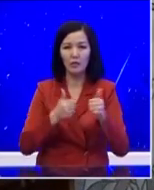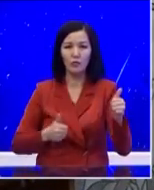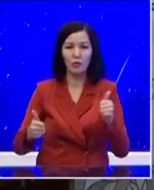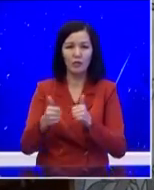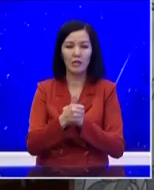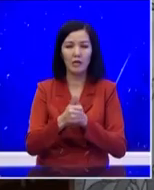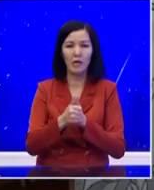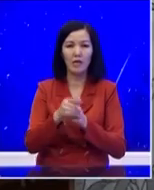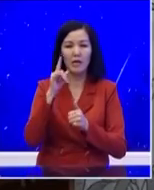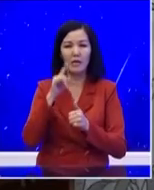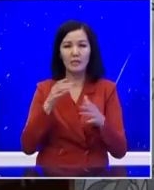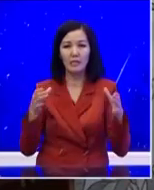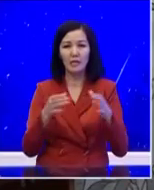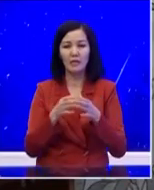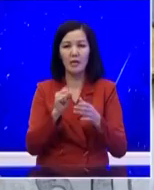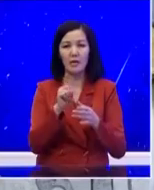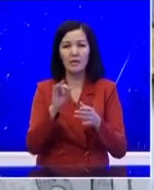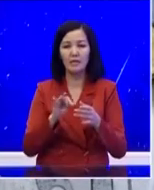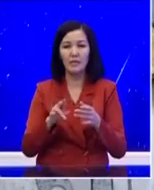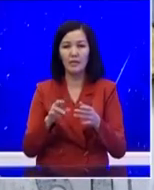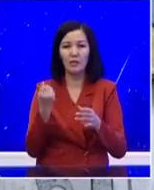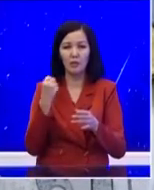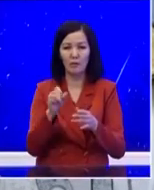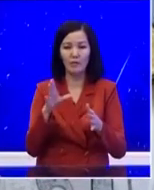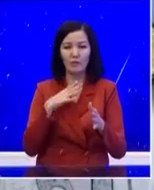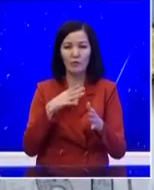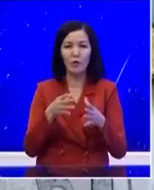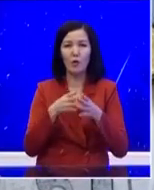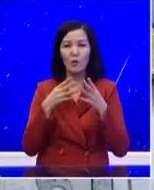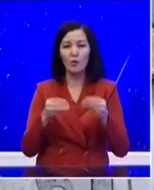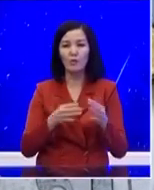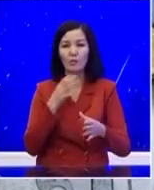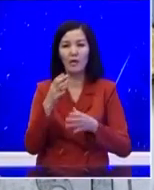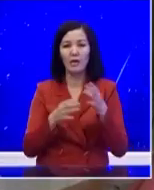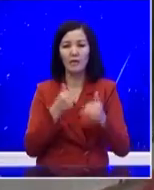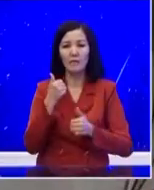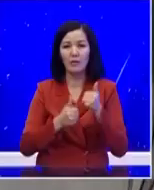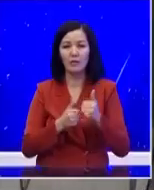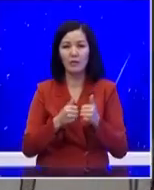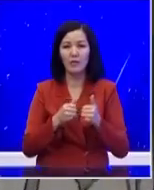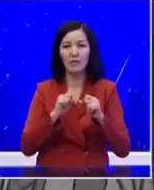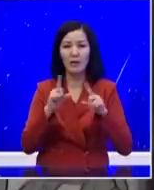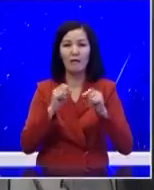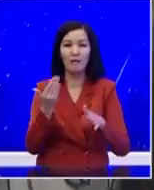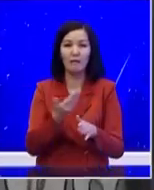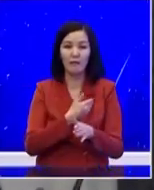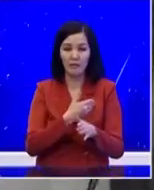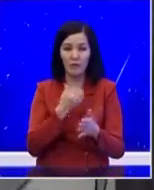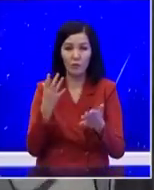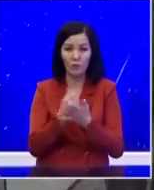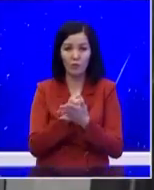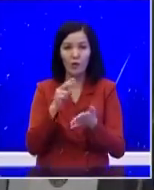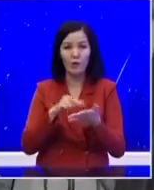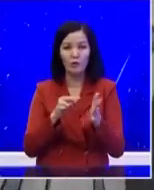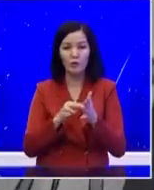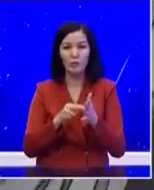Ел құрамасы сапында жүріп, Азия біріншілігінде жүлдегер атанды. Алайда көктемде әлем чемпионатының алтынын олжаламақ болған жерлесіміздің жоспары